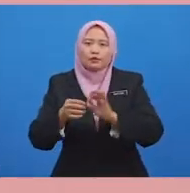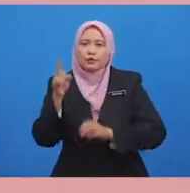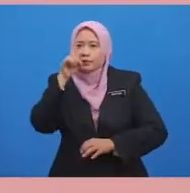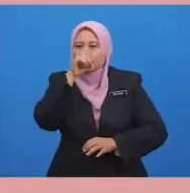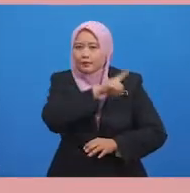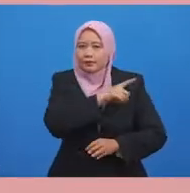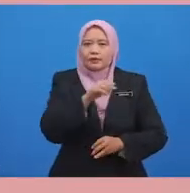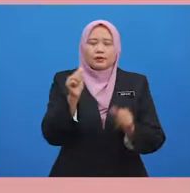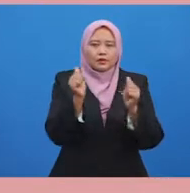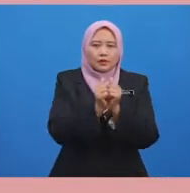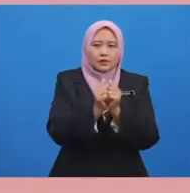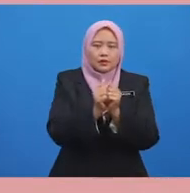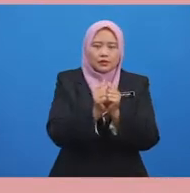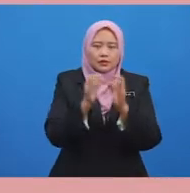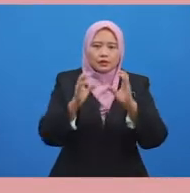betul?